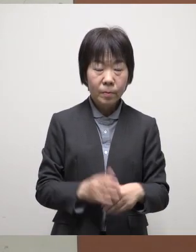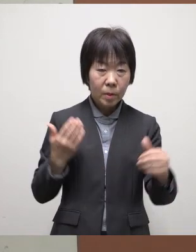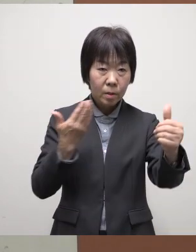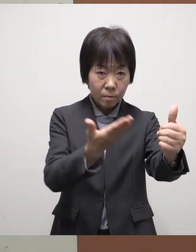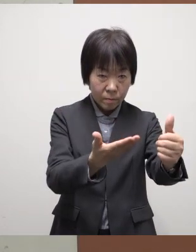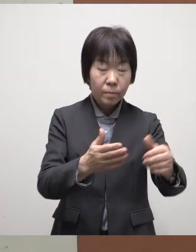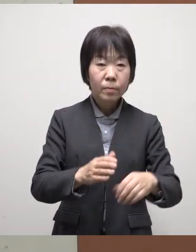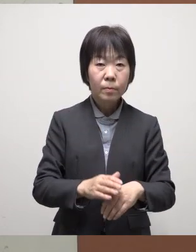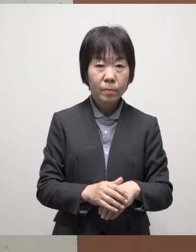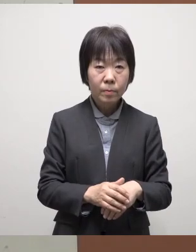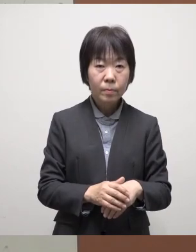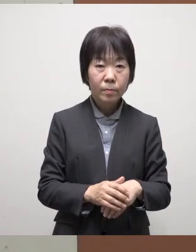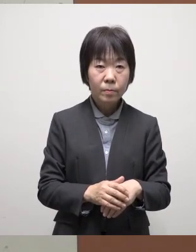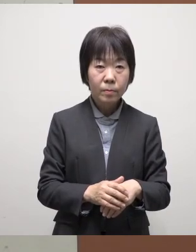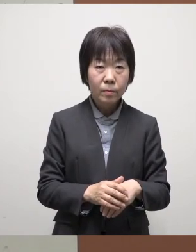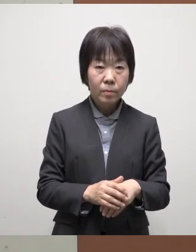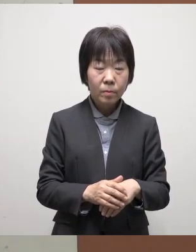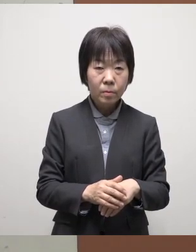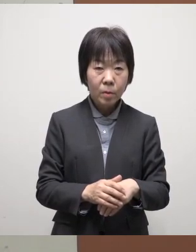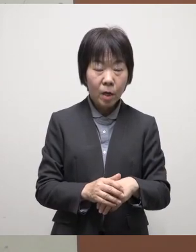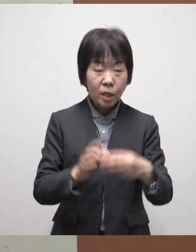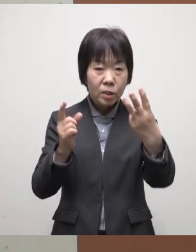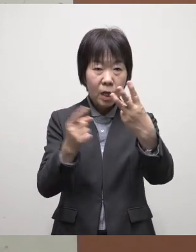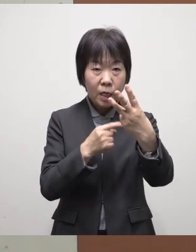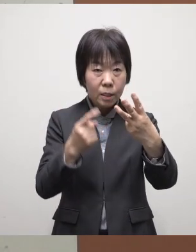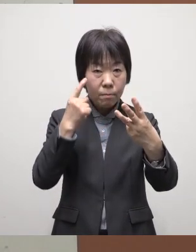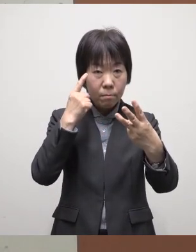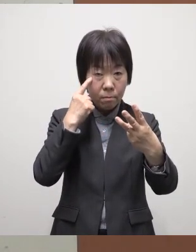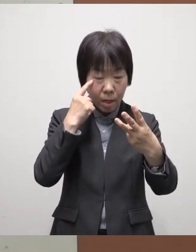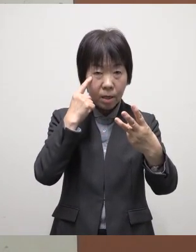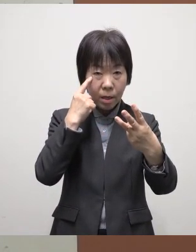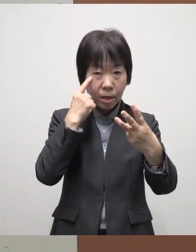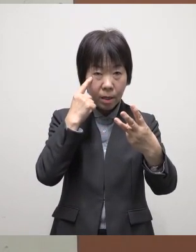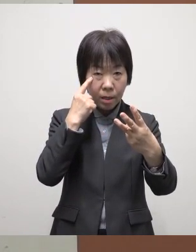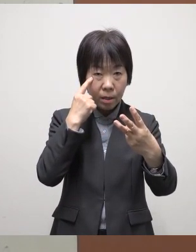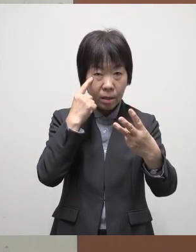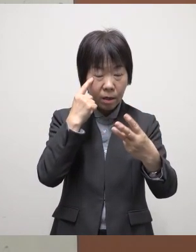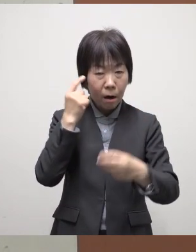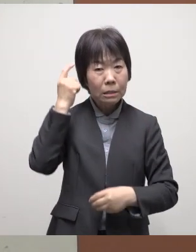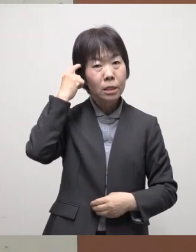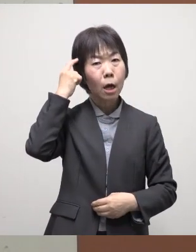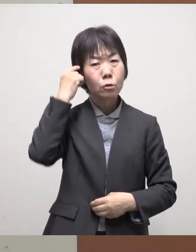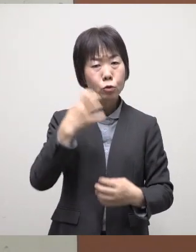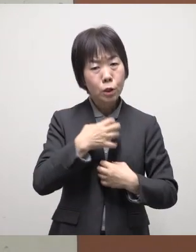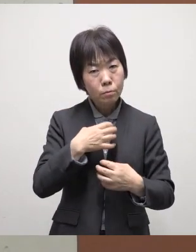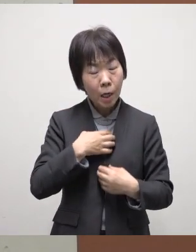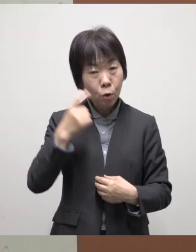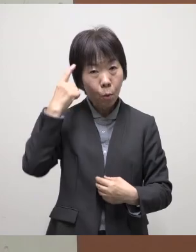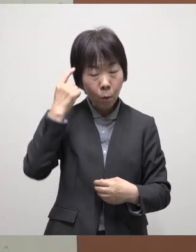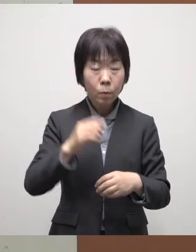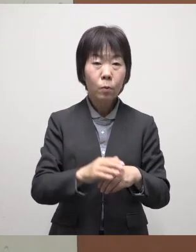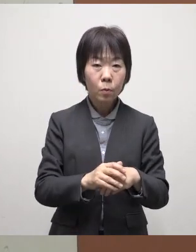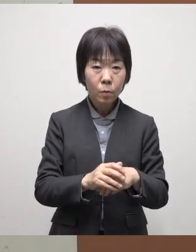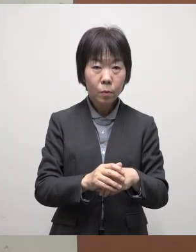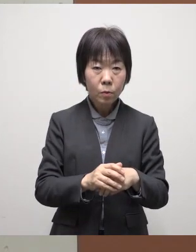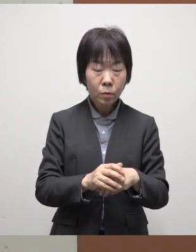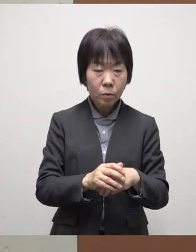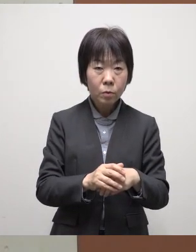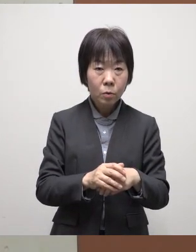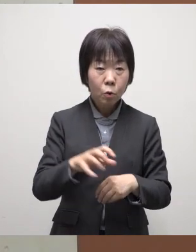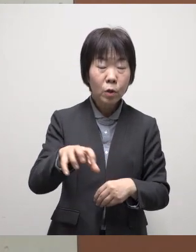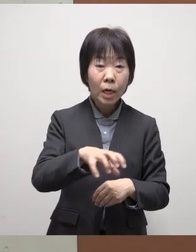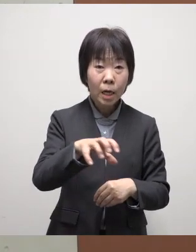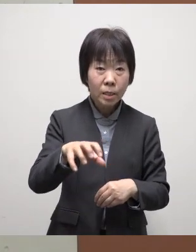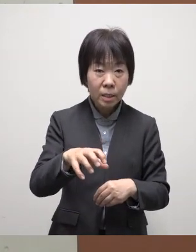福島テレビに入れないと申します特に3年目のところが非常に気がかりと言いますか心配なところだと思いますがこのあたりあの